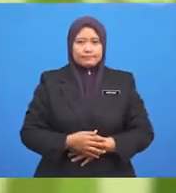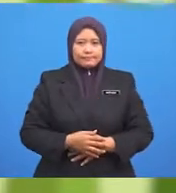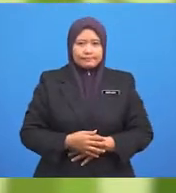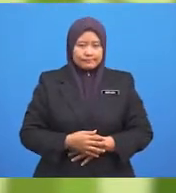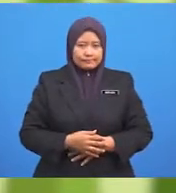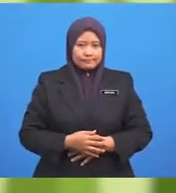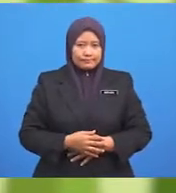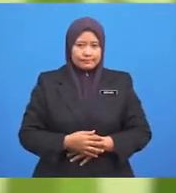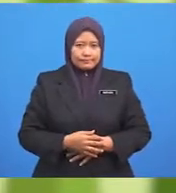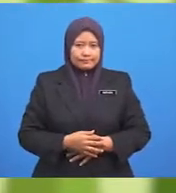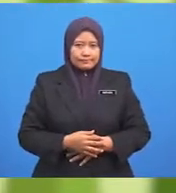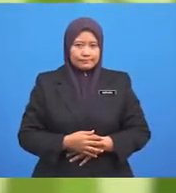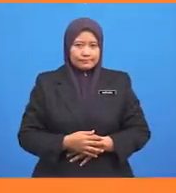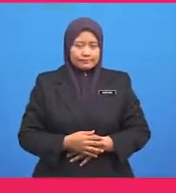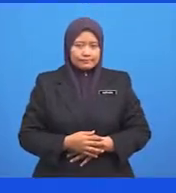alam.